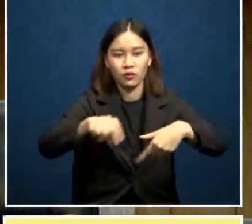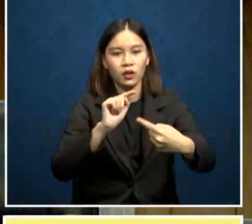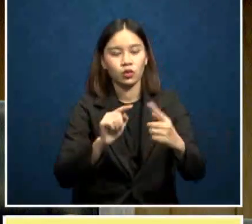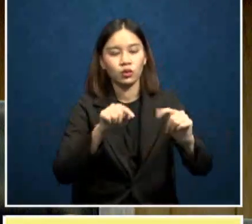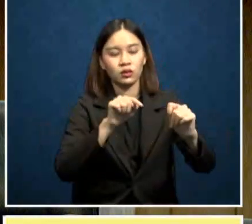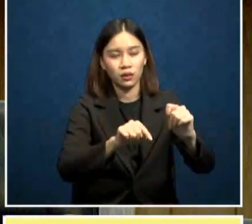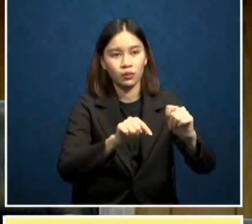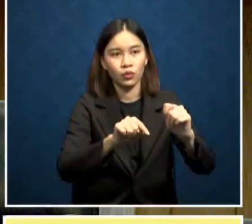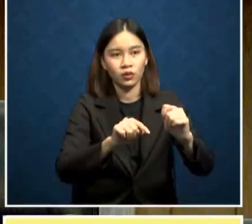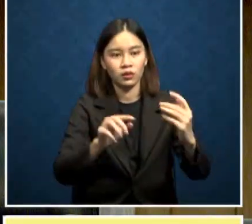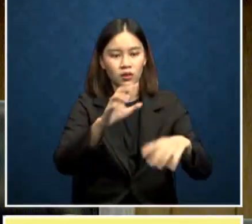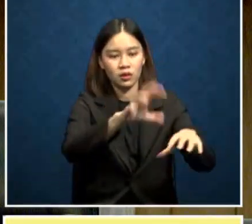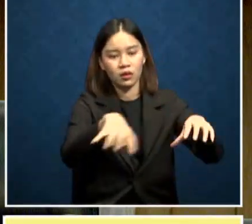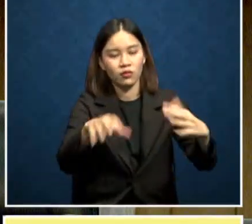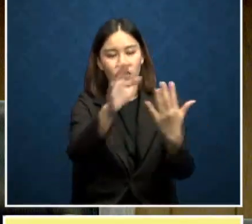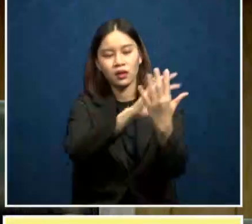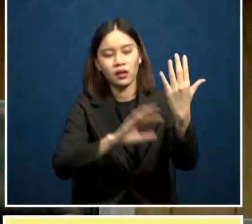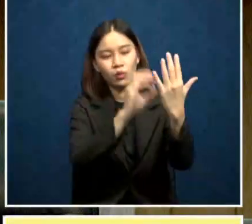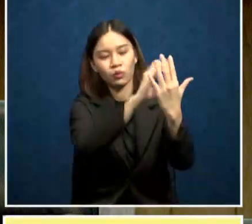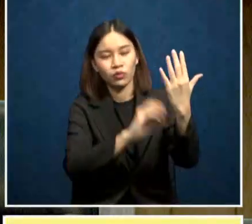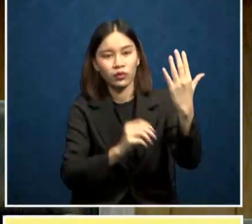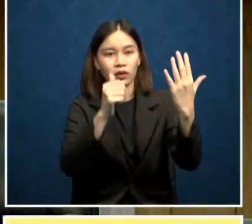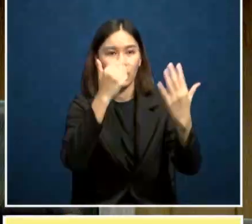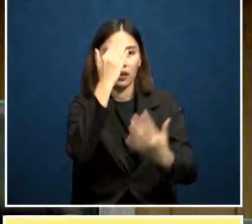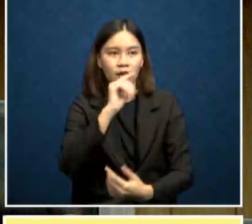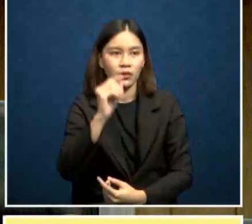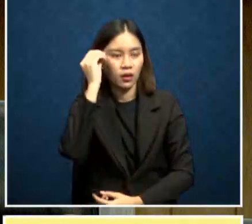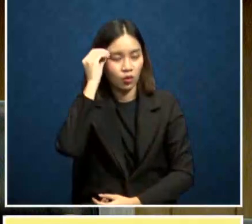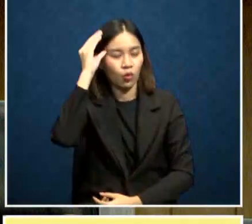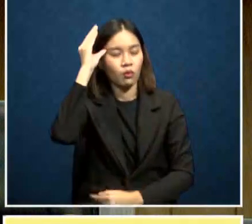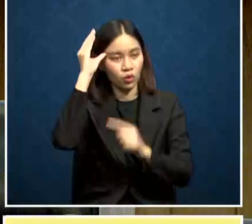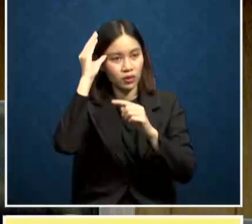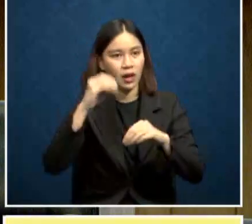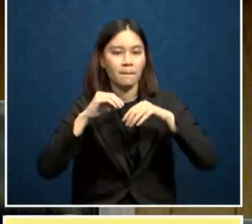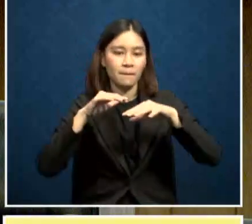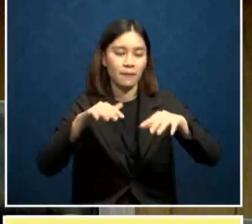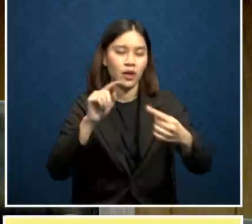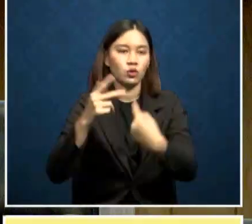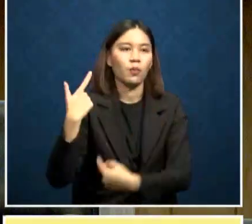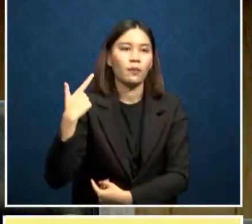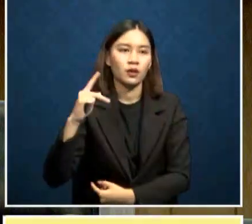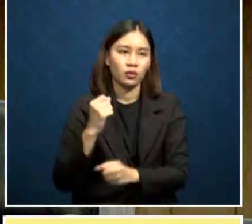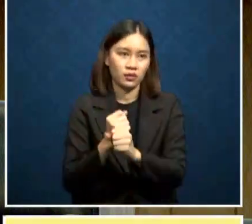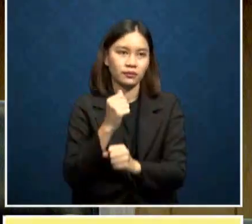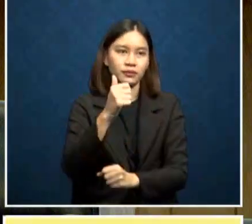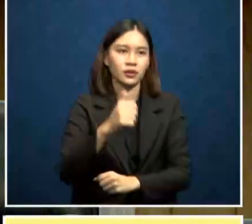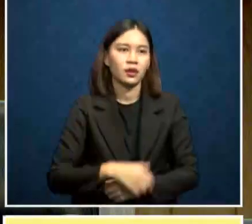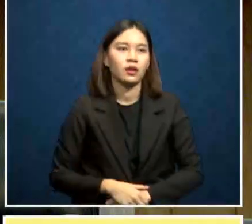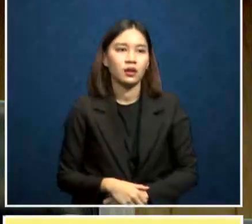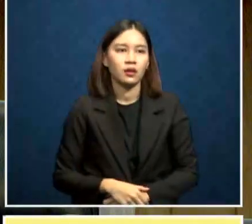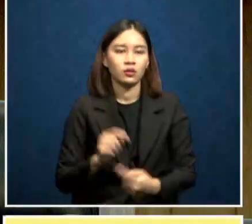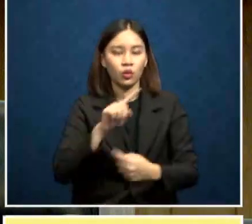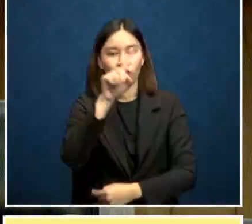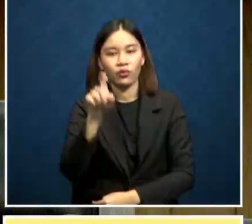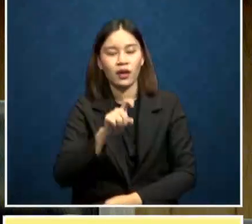ตำบลทั่วทุกแห่งทั่วประเทศนะครับเพราะว่าความรู้เหล่านี้น่าที่จะเอาไปใช้เป็นประโยชน์ได้เป็นอย่างดีก็ทั้งคำ